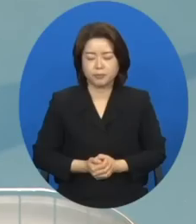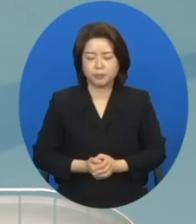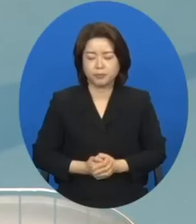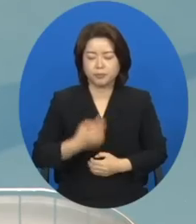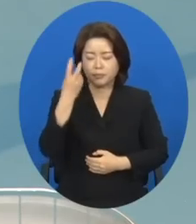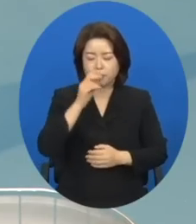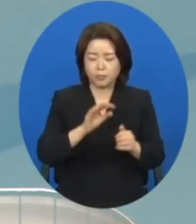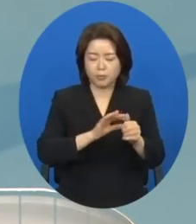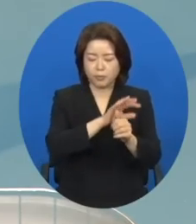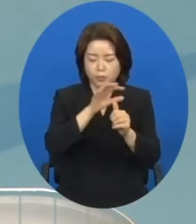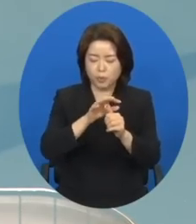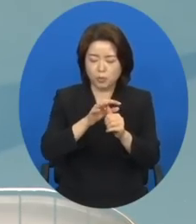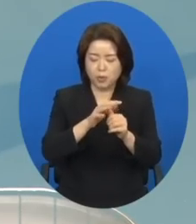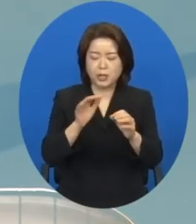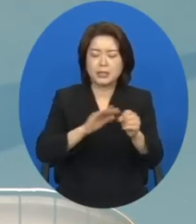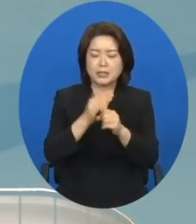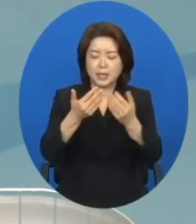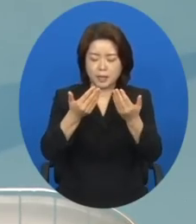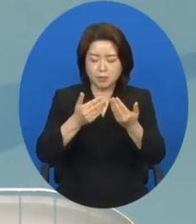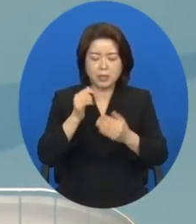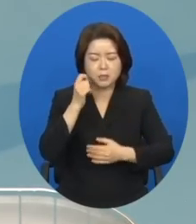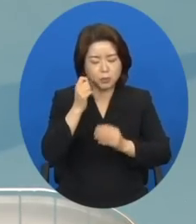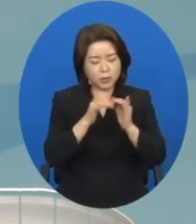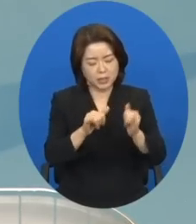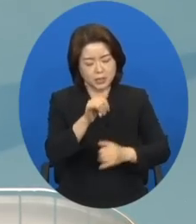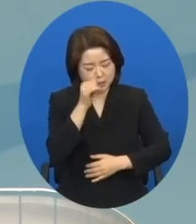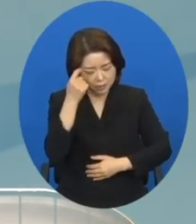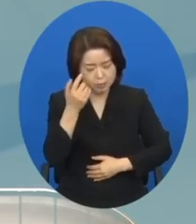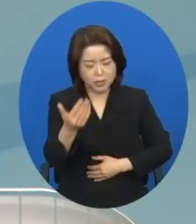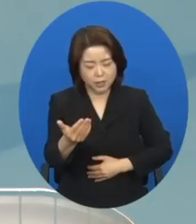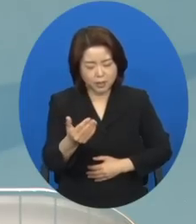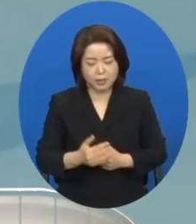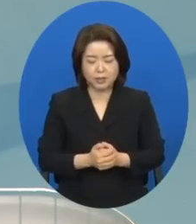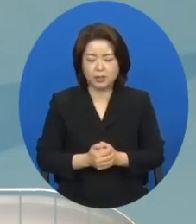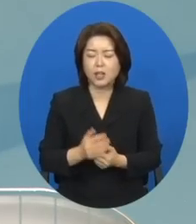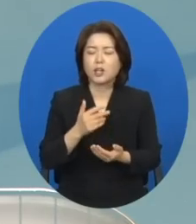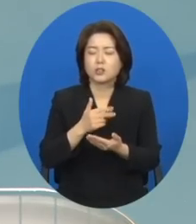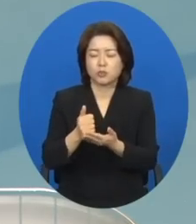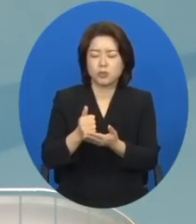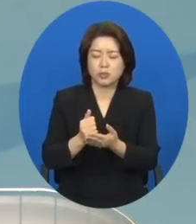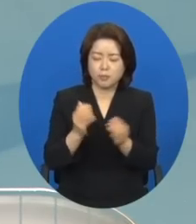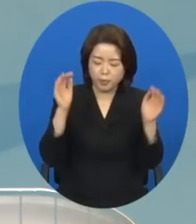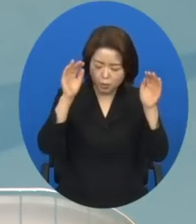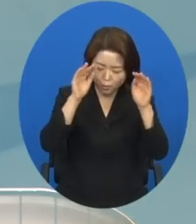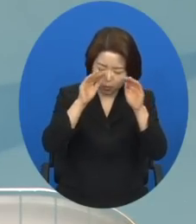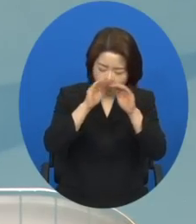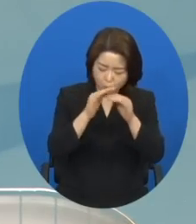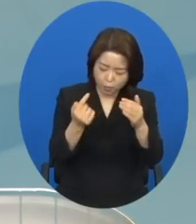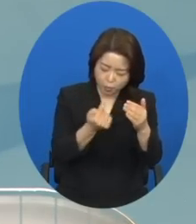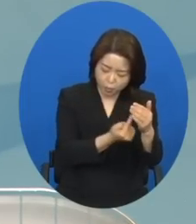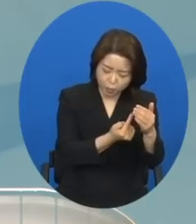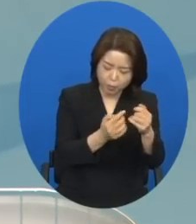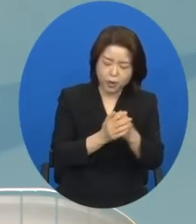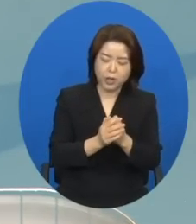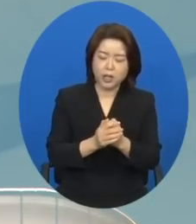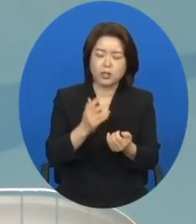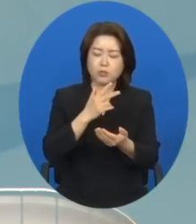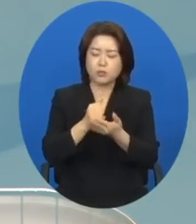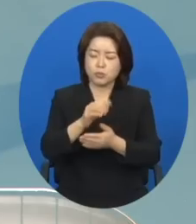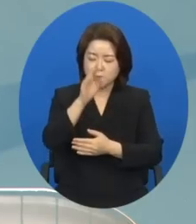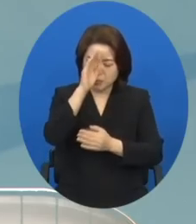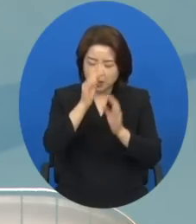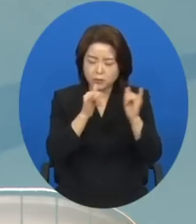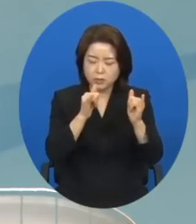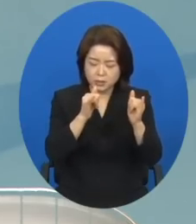돌봄과 사랑을 받지 못하는 자가 있진 않습니까? 주님, 어둠 가운데 있는 주의 형제 자매들,